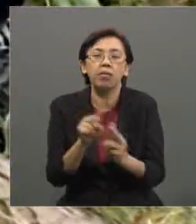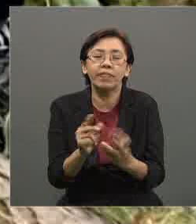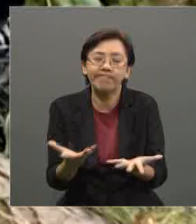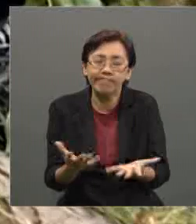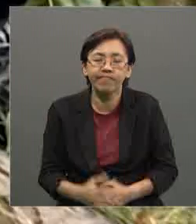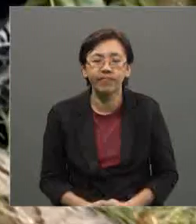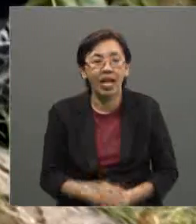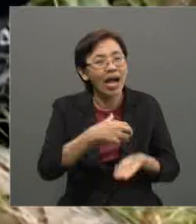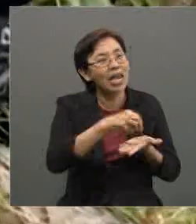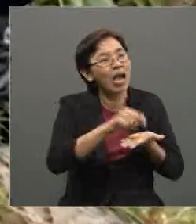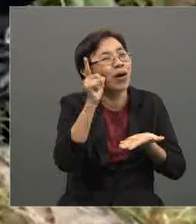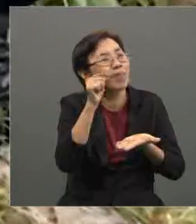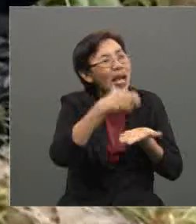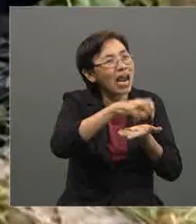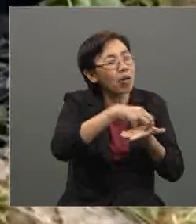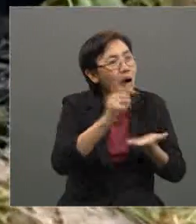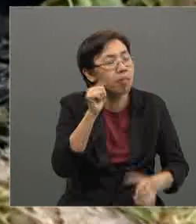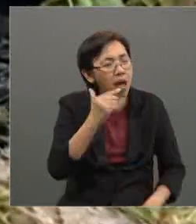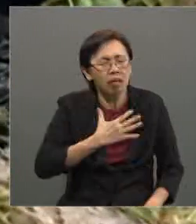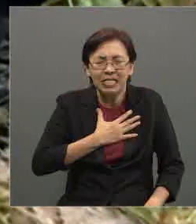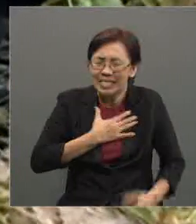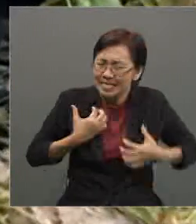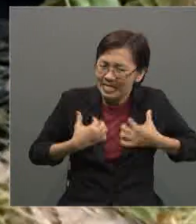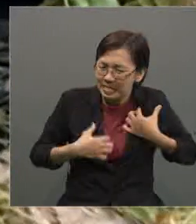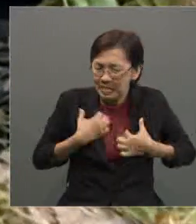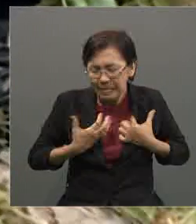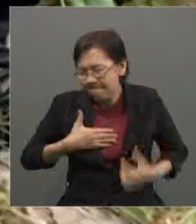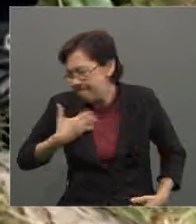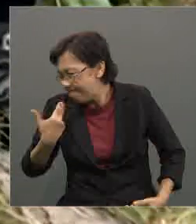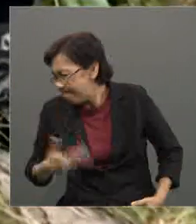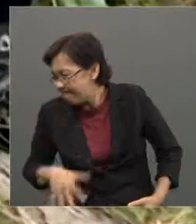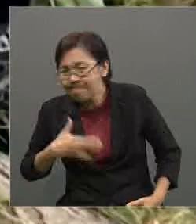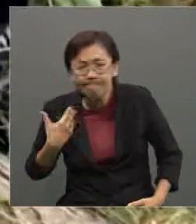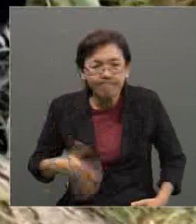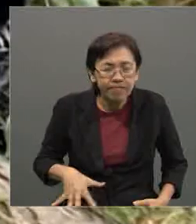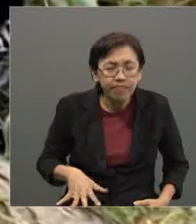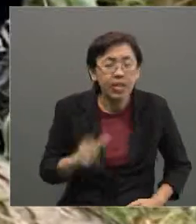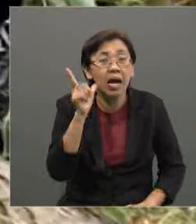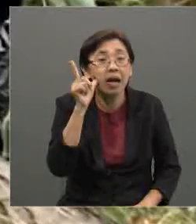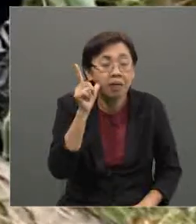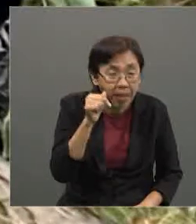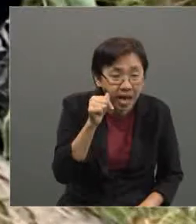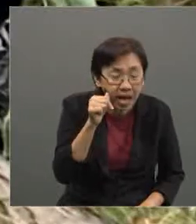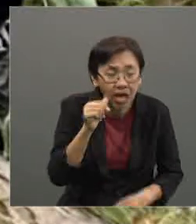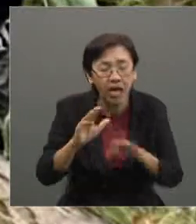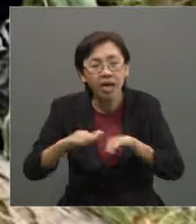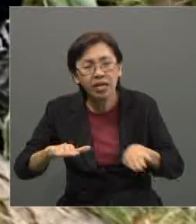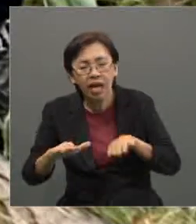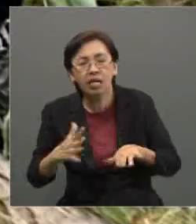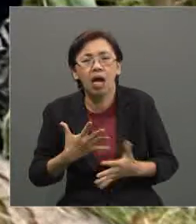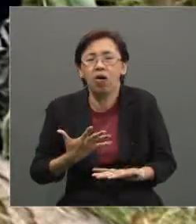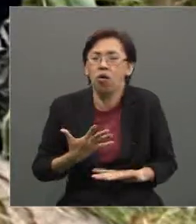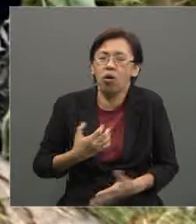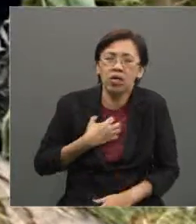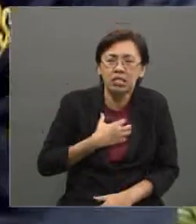แล้วก็มาเล่าให้แม่ฟังแม่นี่คือทุกข์มากช้ำเลยนะคะแล้วไม่ใช่แค่แม่เด็กเนี่ยคือบอบช้ำทางกาย